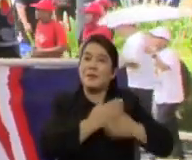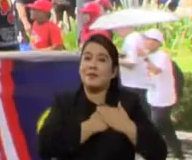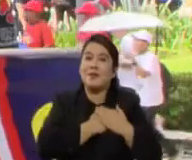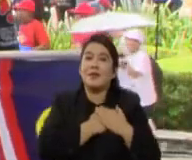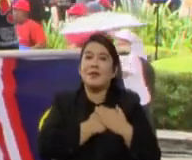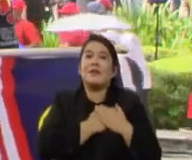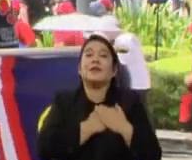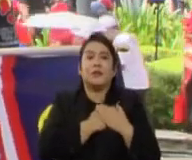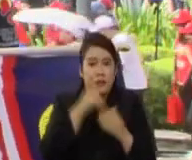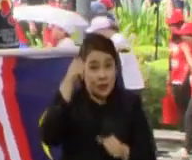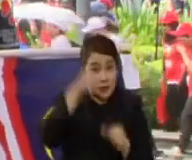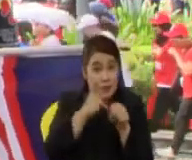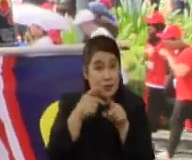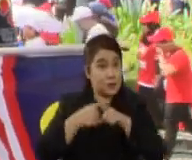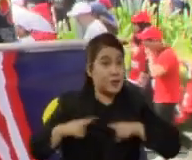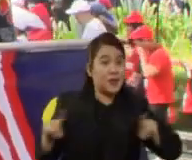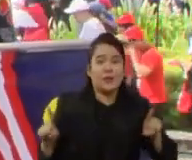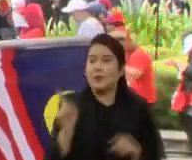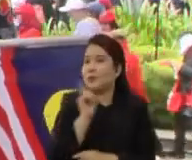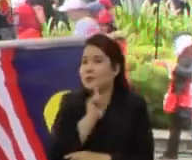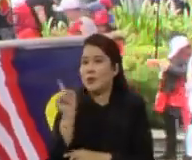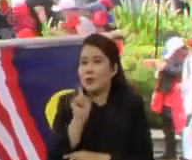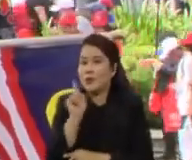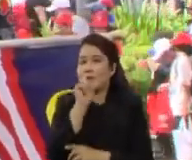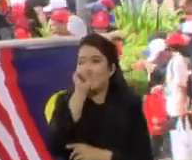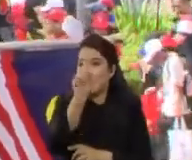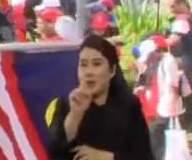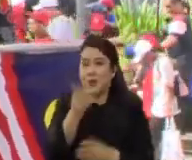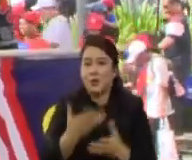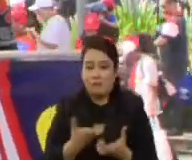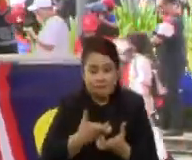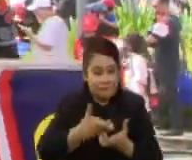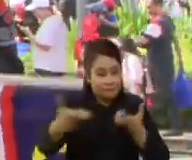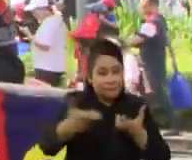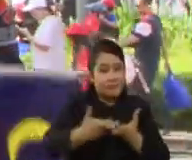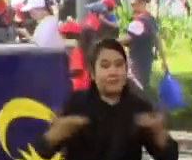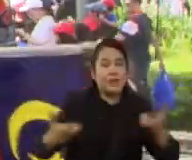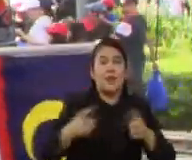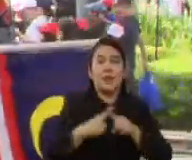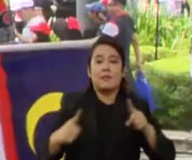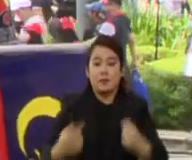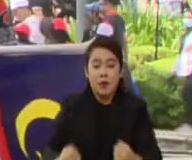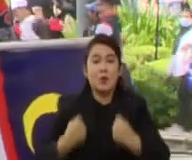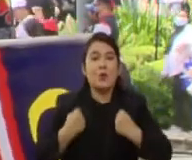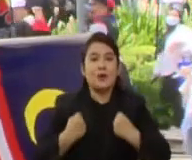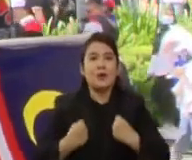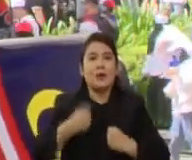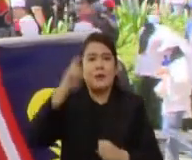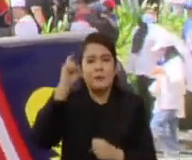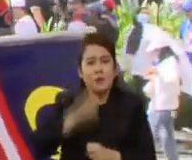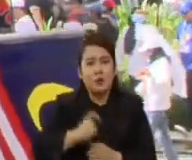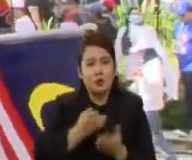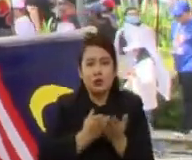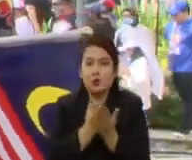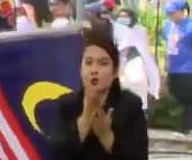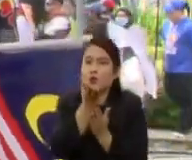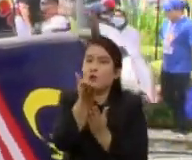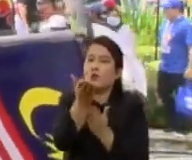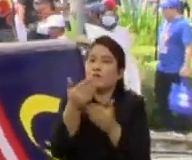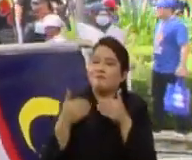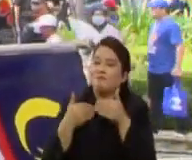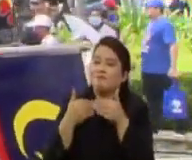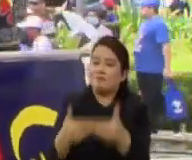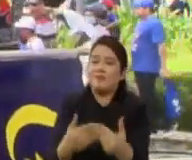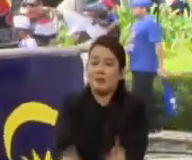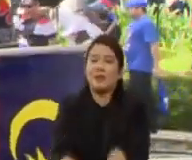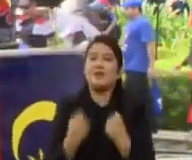perbezaan bukanlah sesuatu yang memecahkan, sebaliknya menguatkan kita. Ia perlu terus diraih, terus